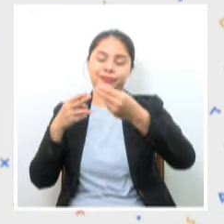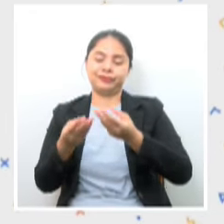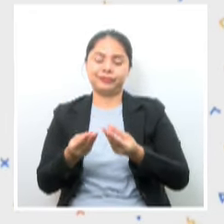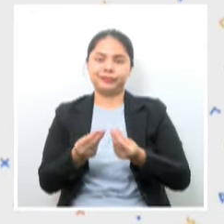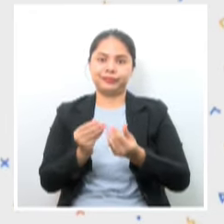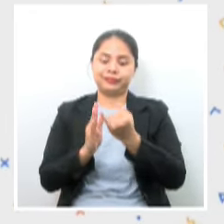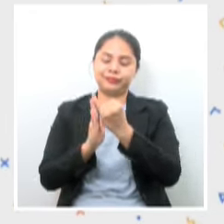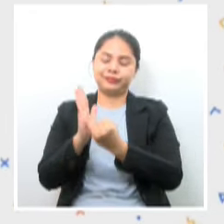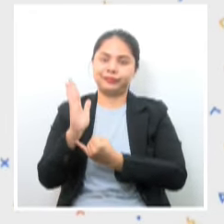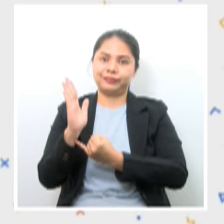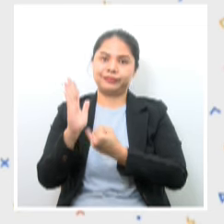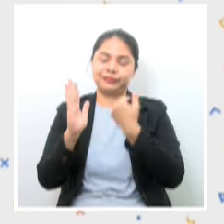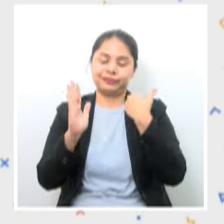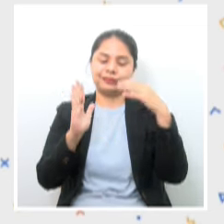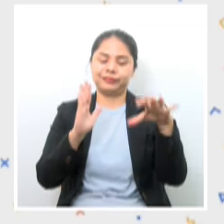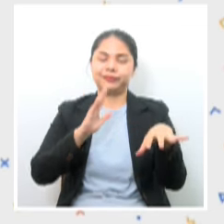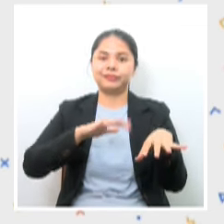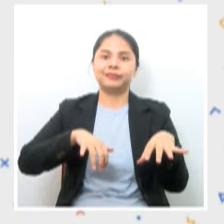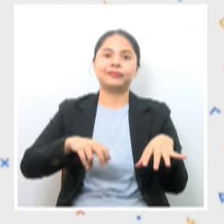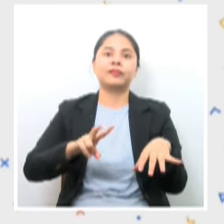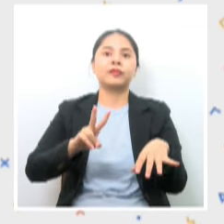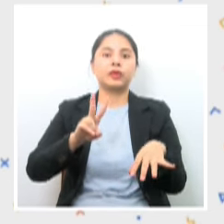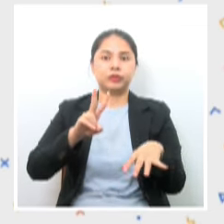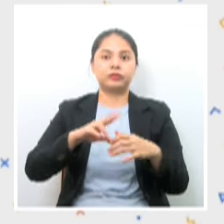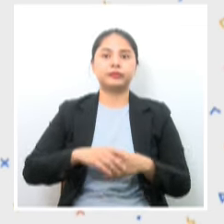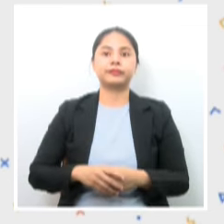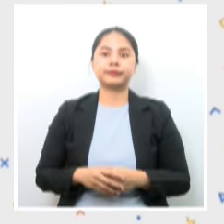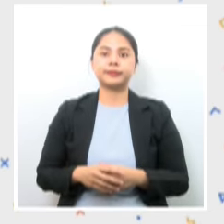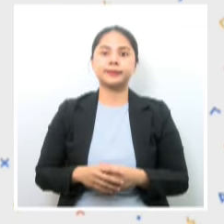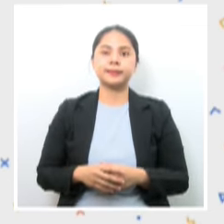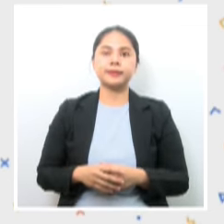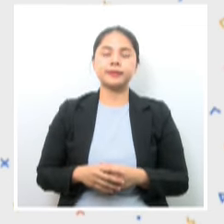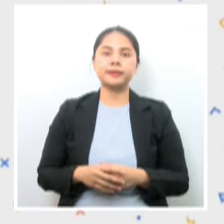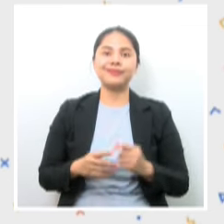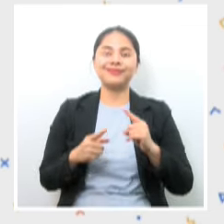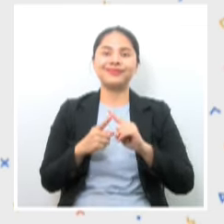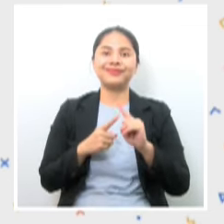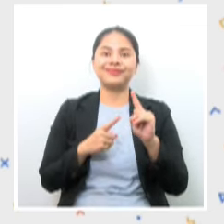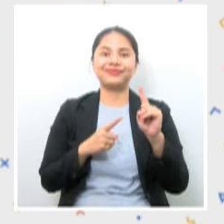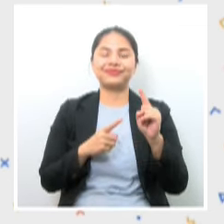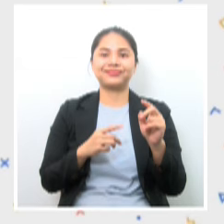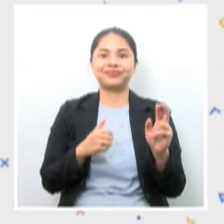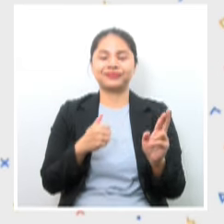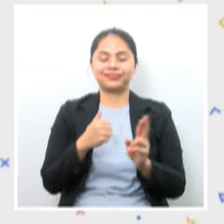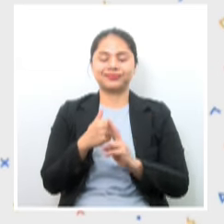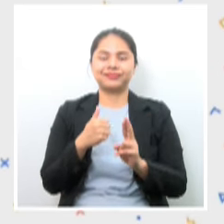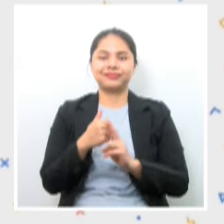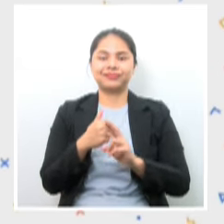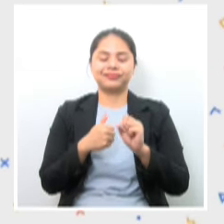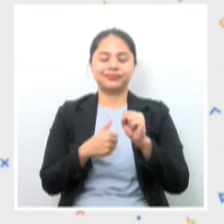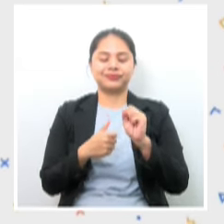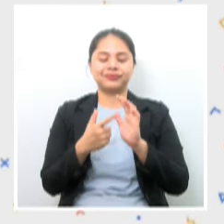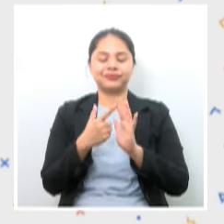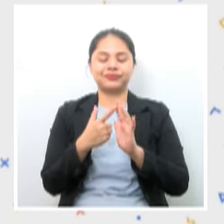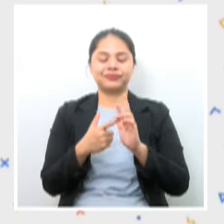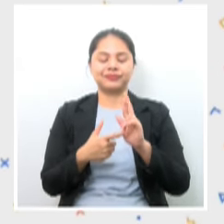และอยู่ที่โรงเรียน2ท่านนะครับมาร่วมรายการกับเราด้วยท่านแรกคือครูส่งข่าวนะครับท่านรองสุรเนตรเนตรมุกนะครับ